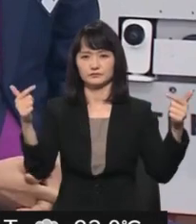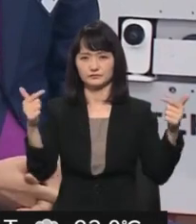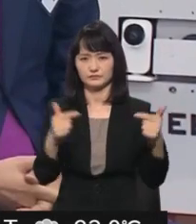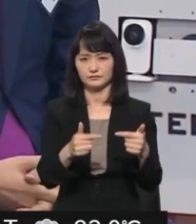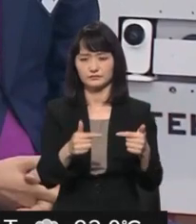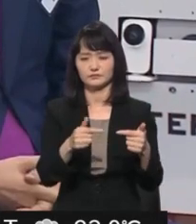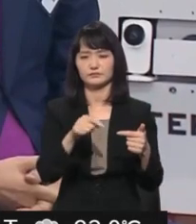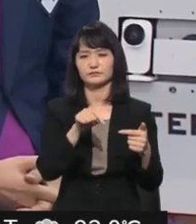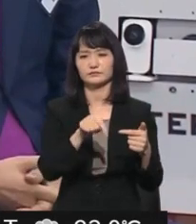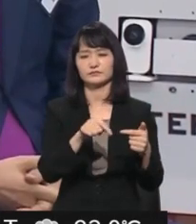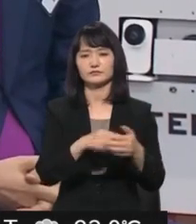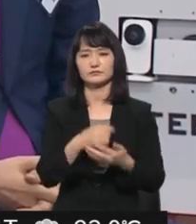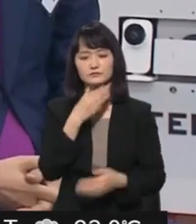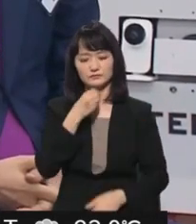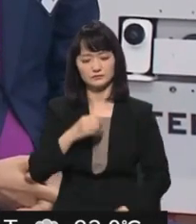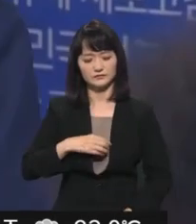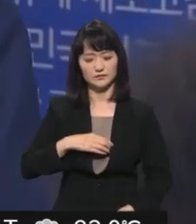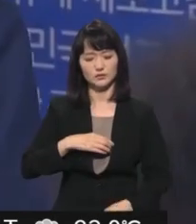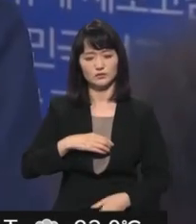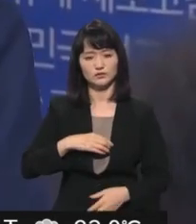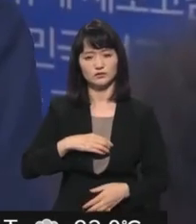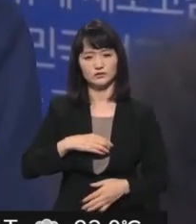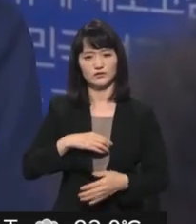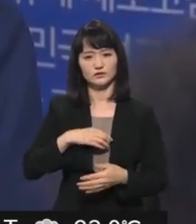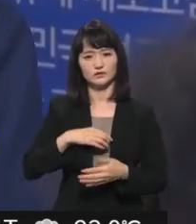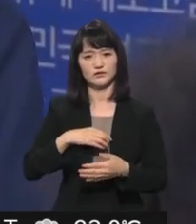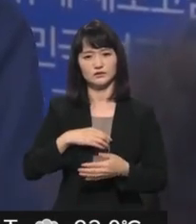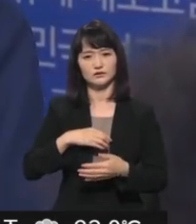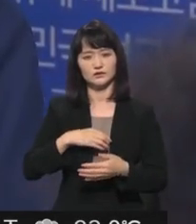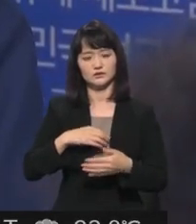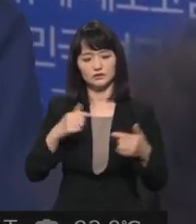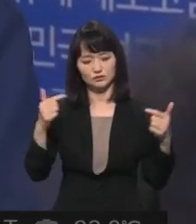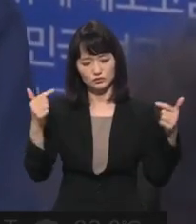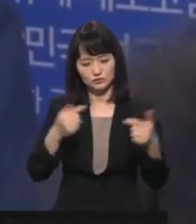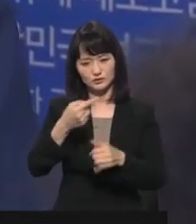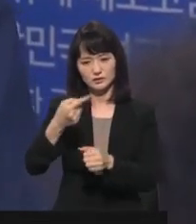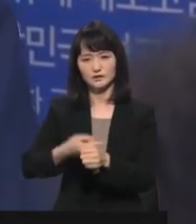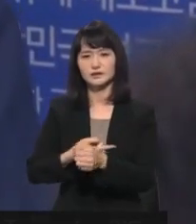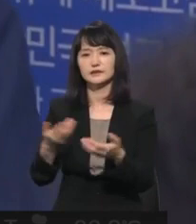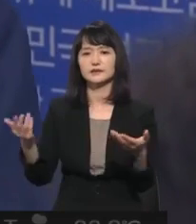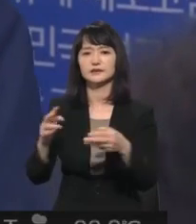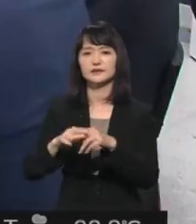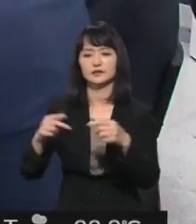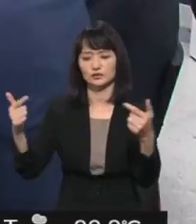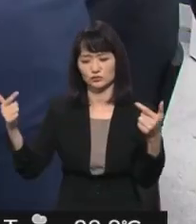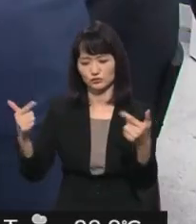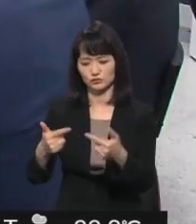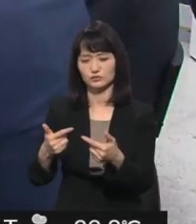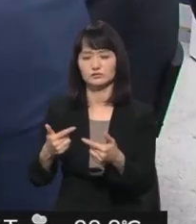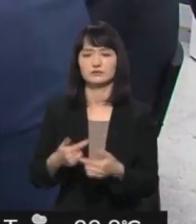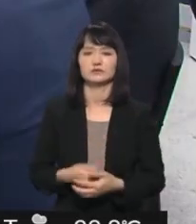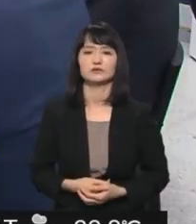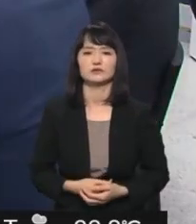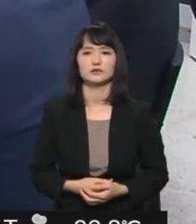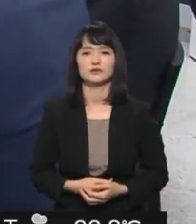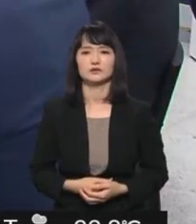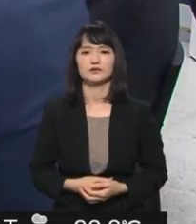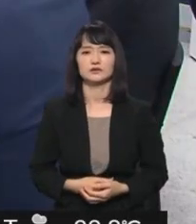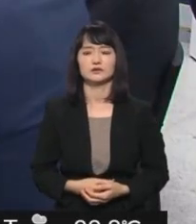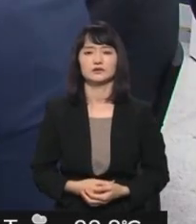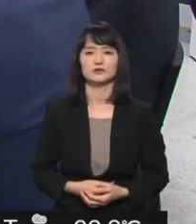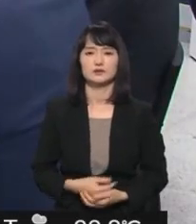문제들은 복지의 축소 의자 굉장히 이제 그 일자리 축소 까지 문제가 되는 거죠 그러니까 이게 이제 복지의 딜레마에 요